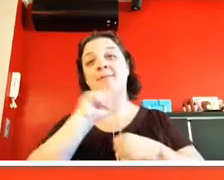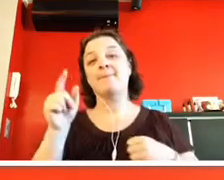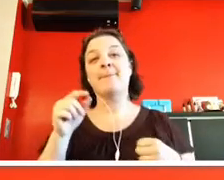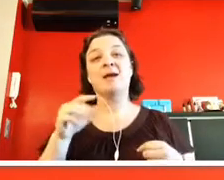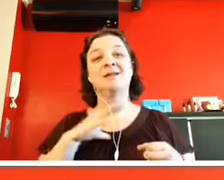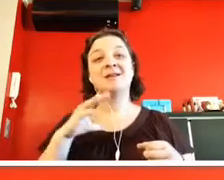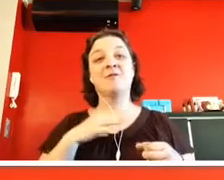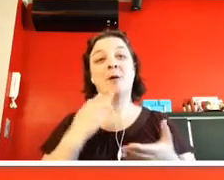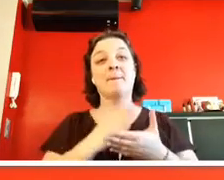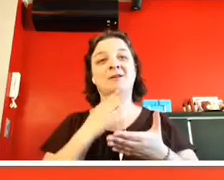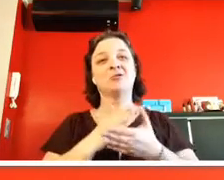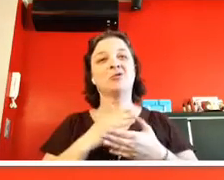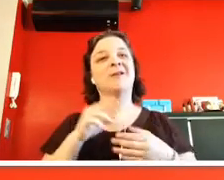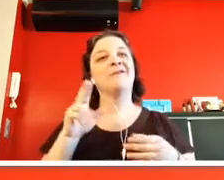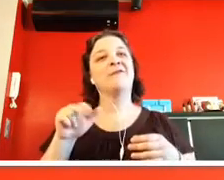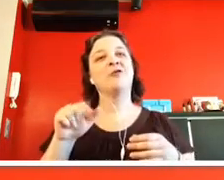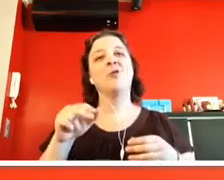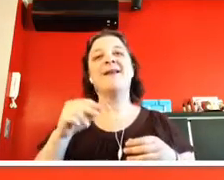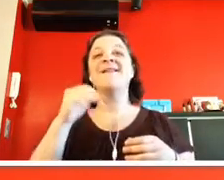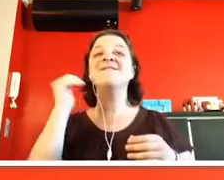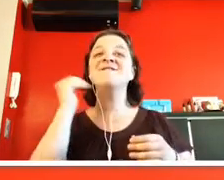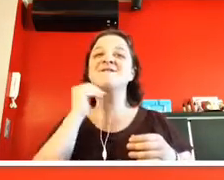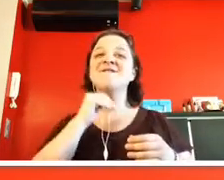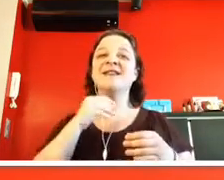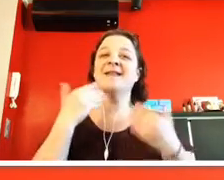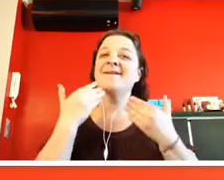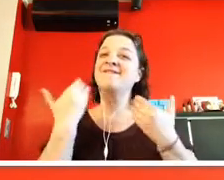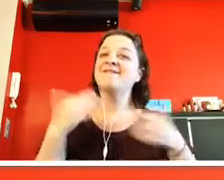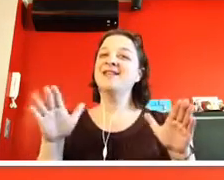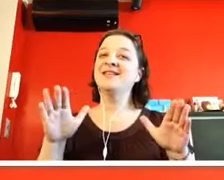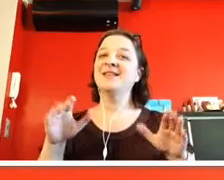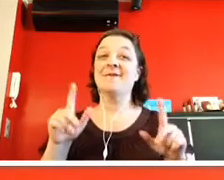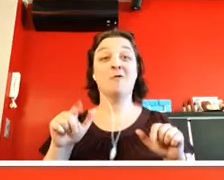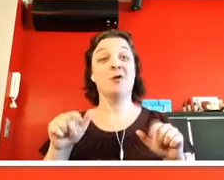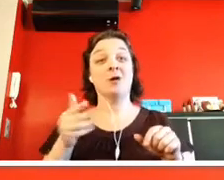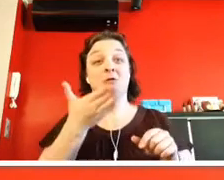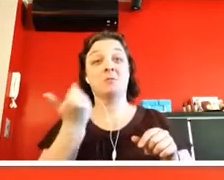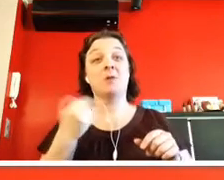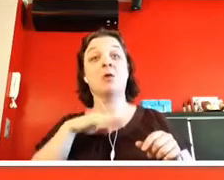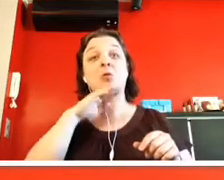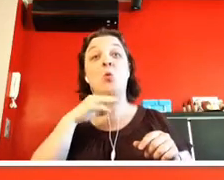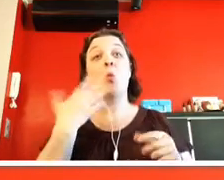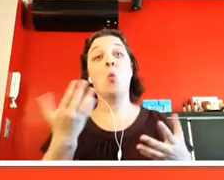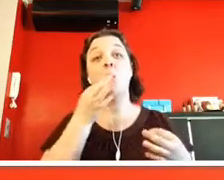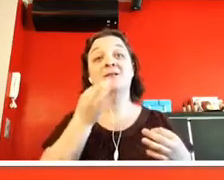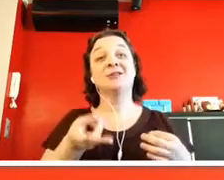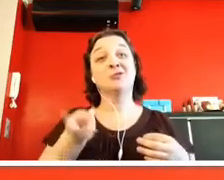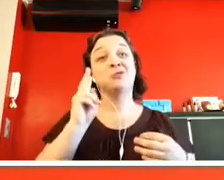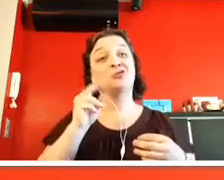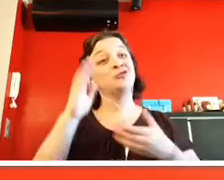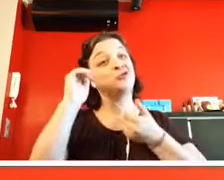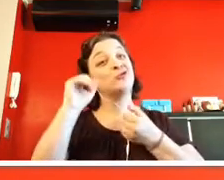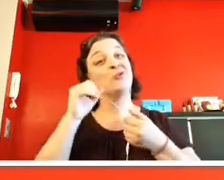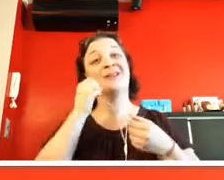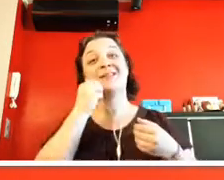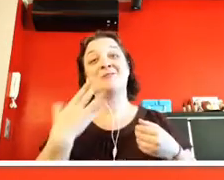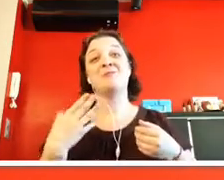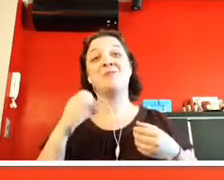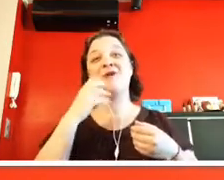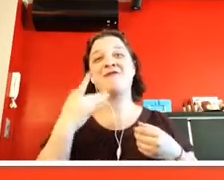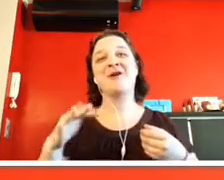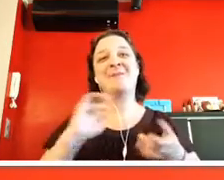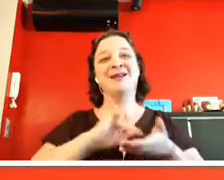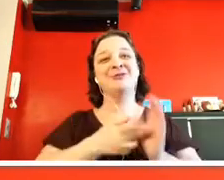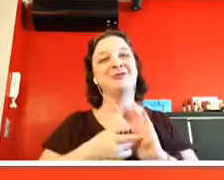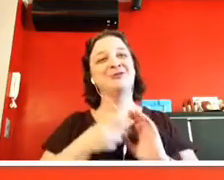je regrette vraiment pas de les avoir parce que ils vont être très très vite finis. Voilà, bah écoutez, je sais pas trop quoi vous dire de plus. Je vous souhaite à